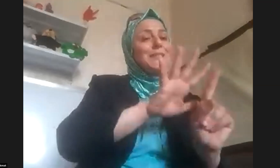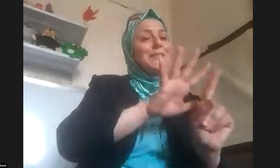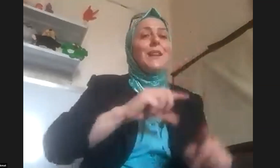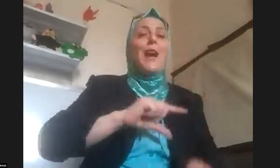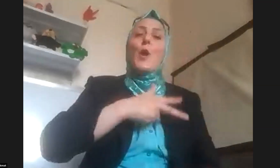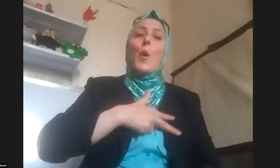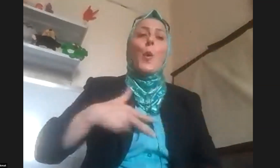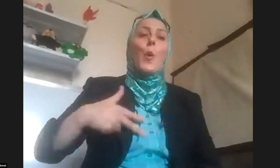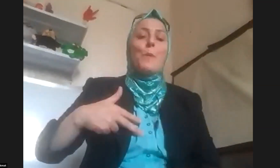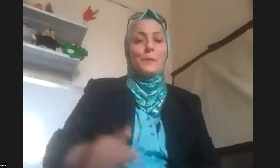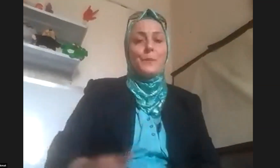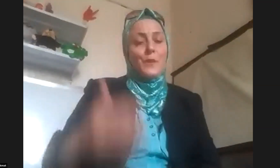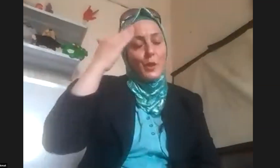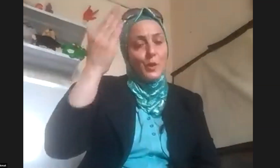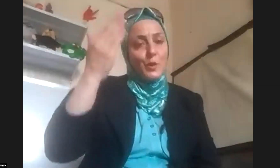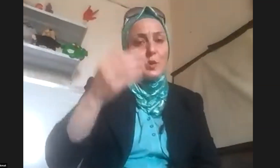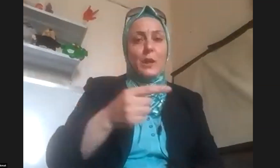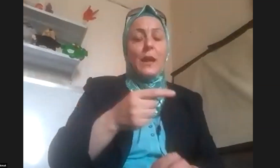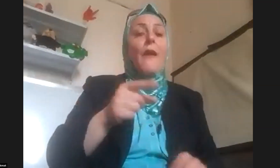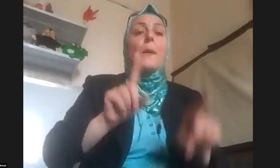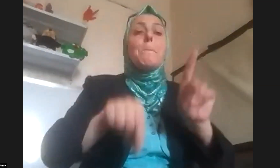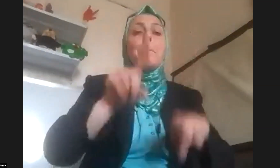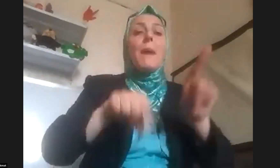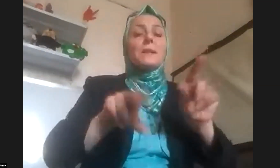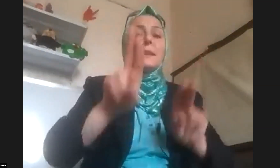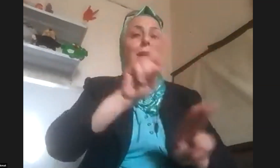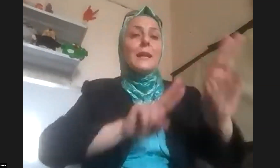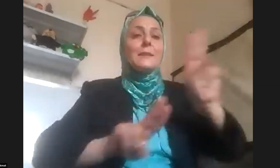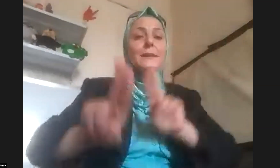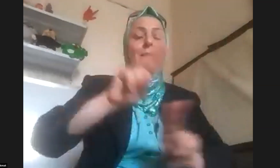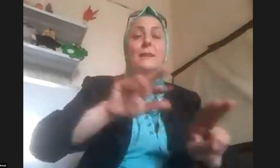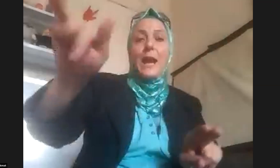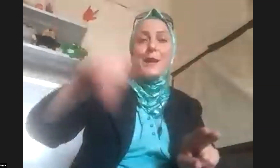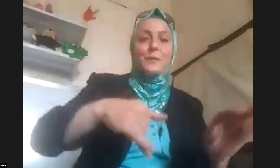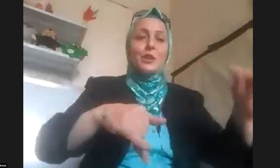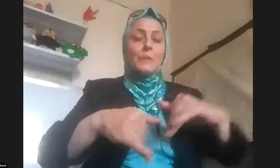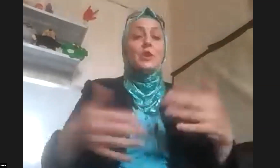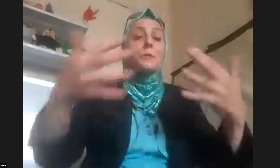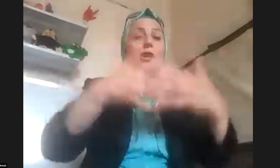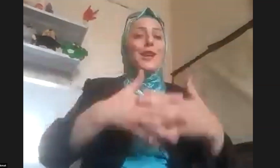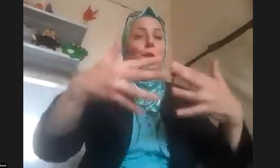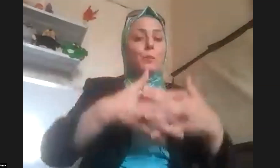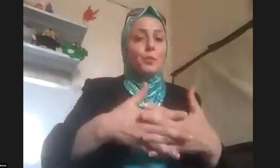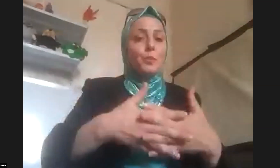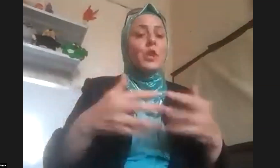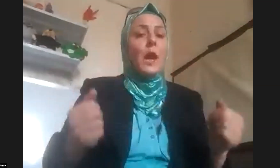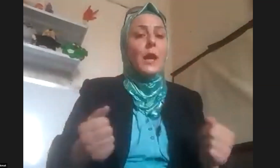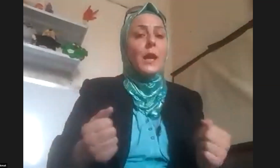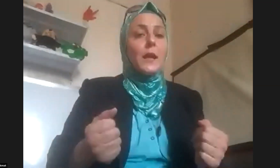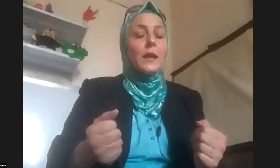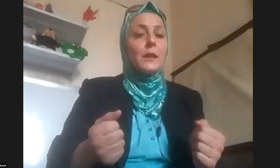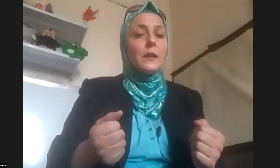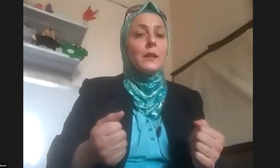زاهي. يعني في بعض الأسئلة عم تجينا بما يتعلق في مشاركة البريء المانيوال أو